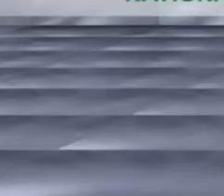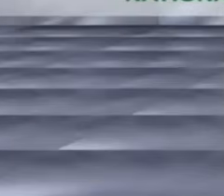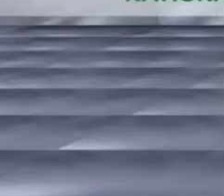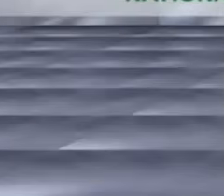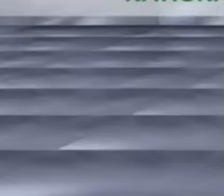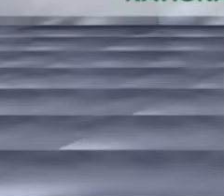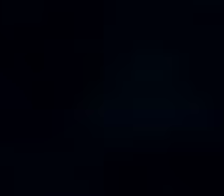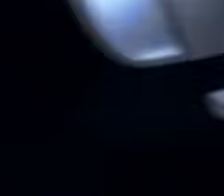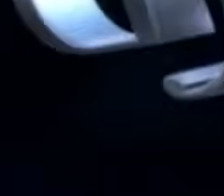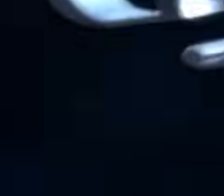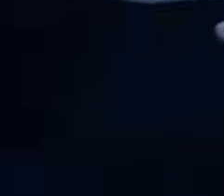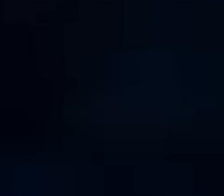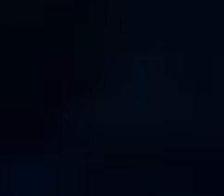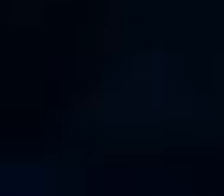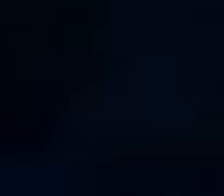الصغر.